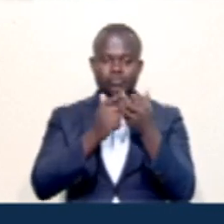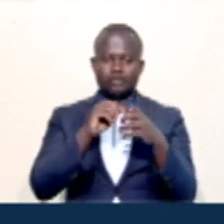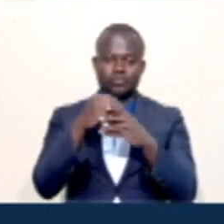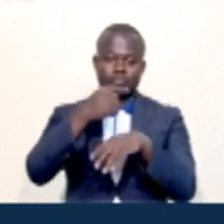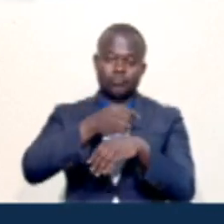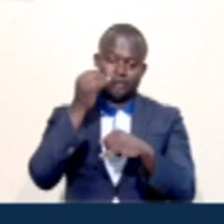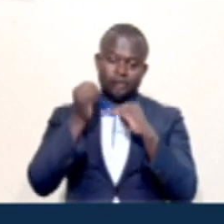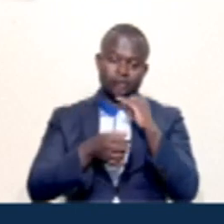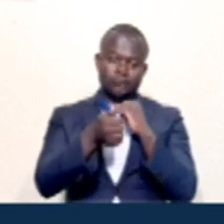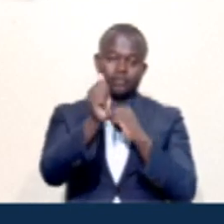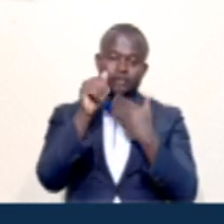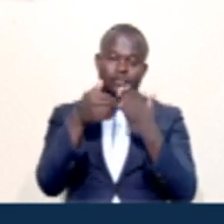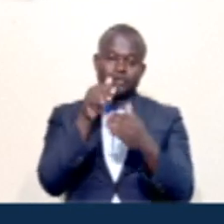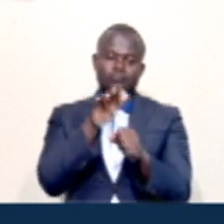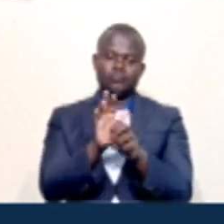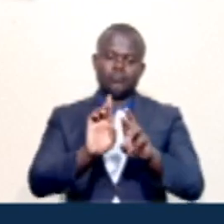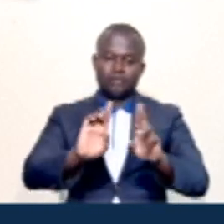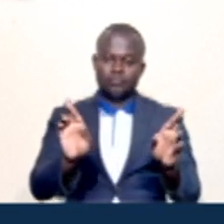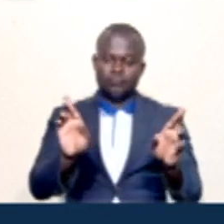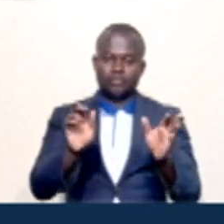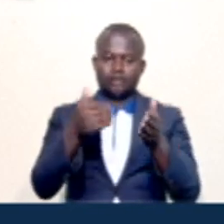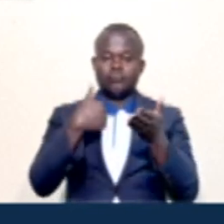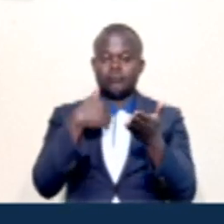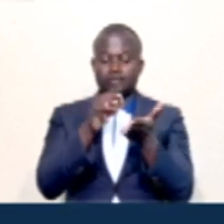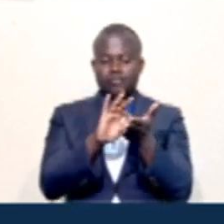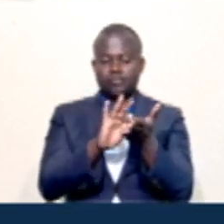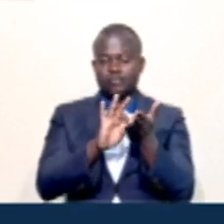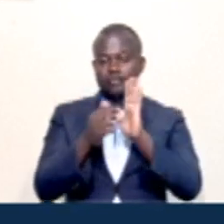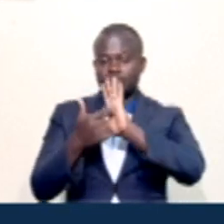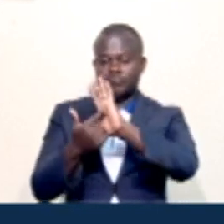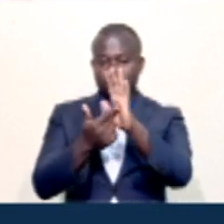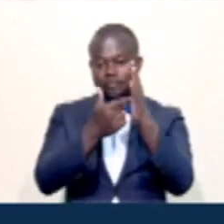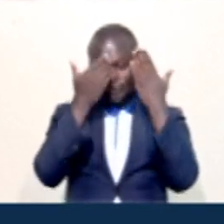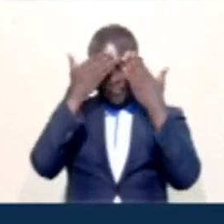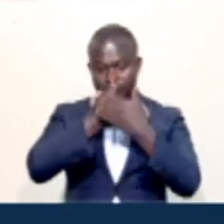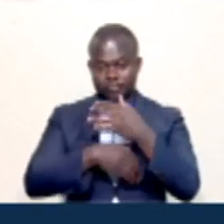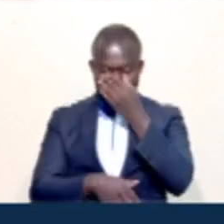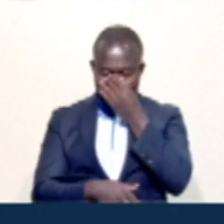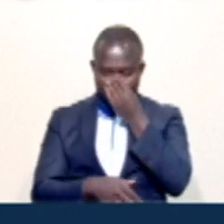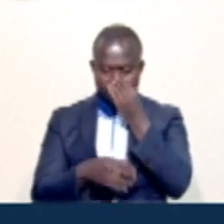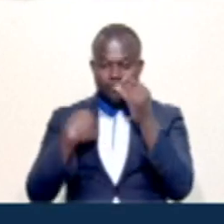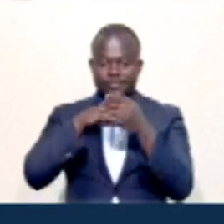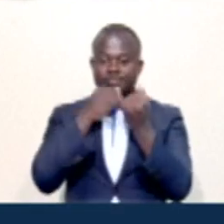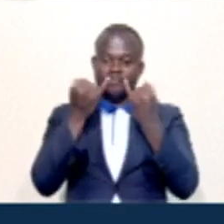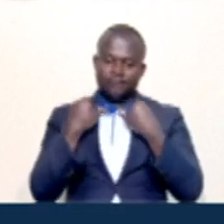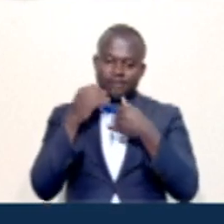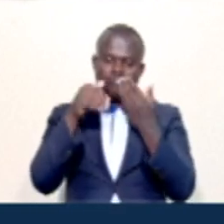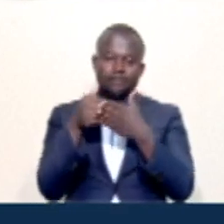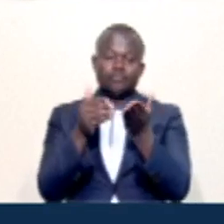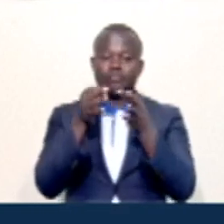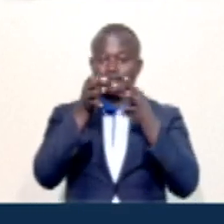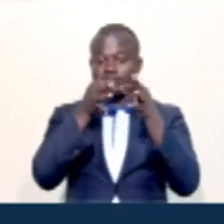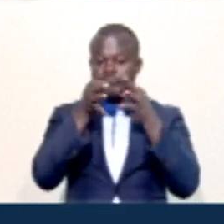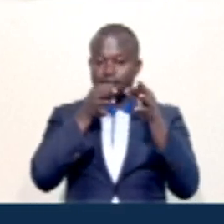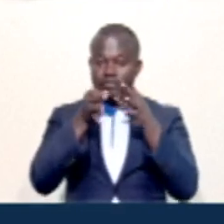minsi ya nyuma y'iri barura, benshi ngo biteguye kugira aho bandika amakuru aranga iri joro ry'iri barura. Twaramenyeshejwe rwose no kuri radio babidusobanurira,